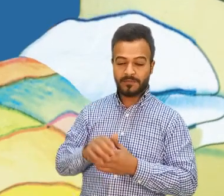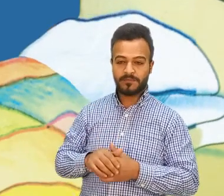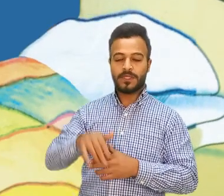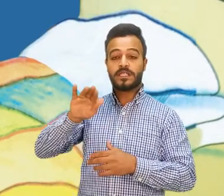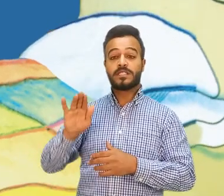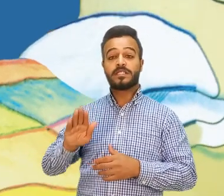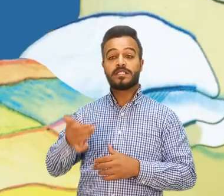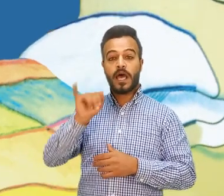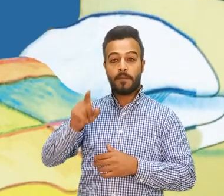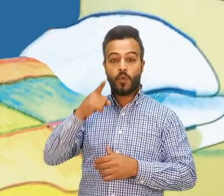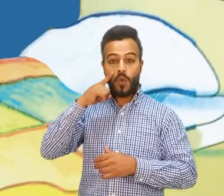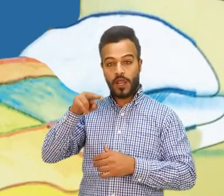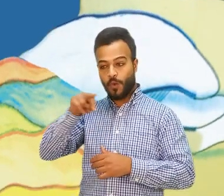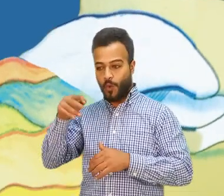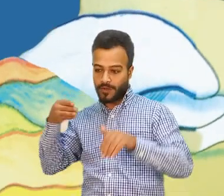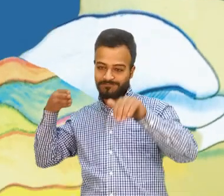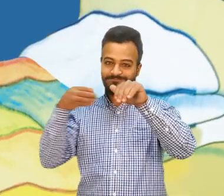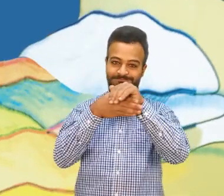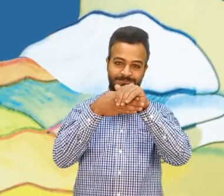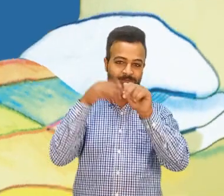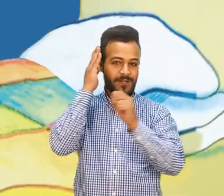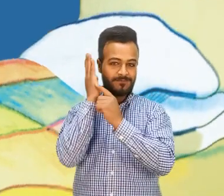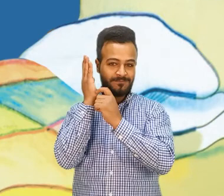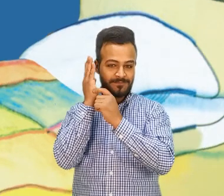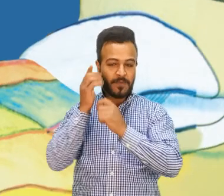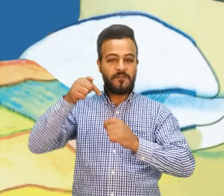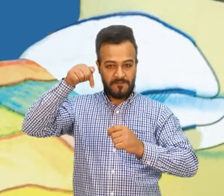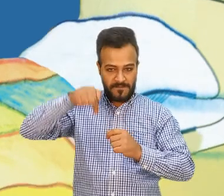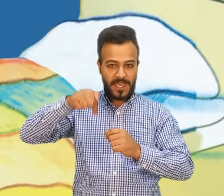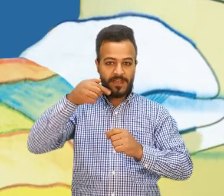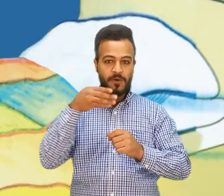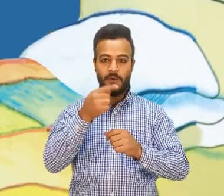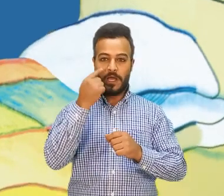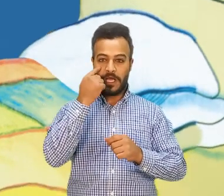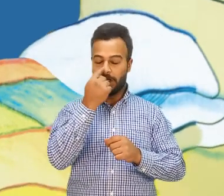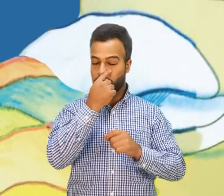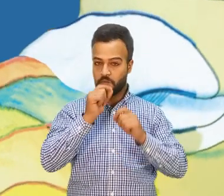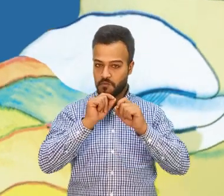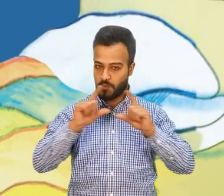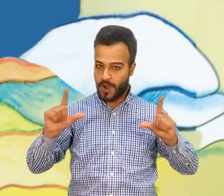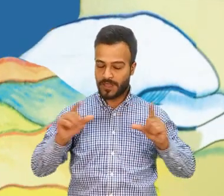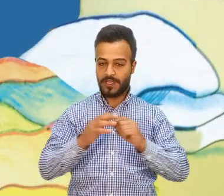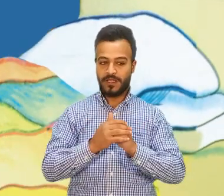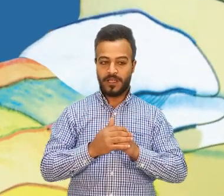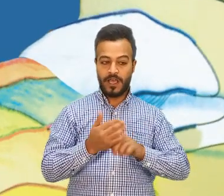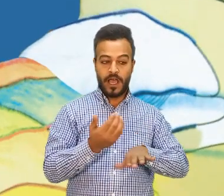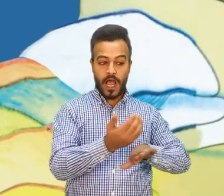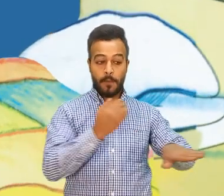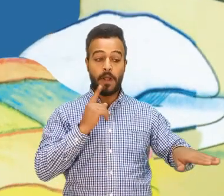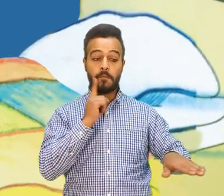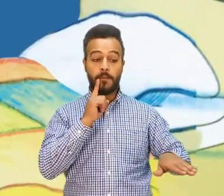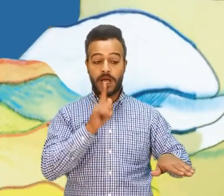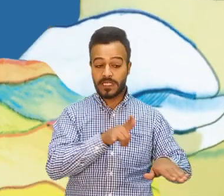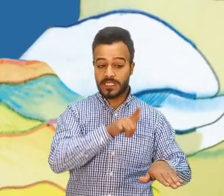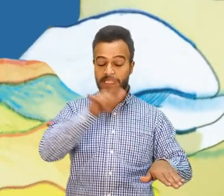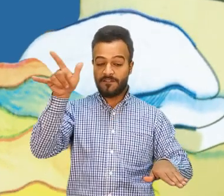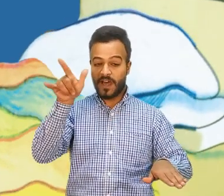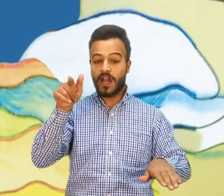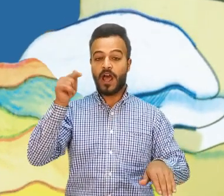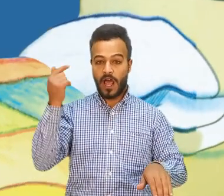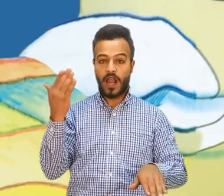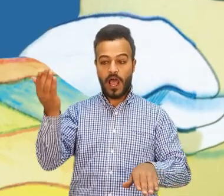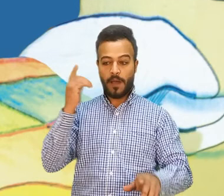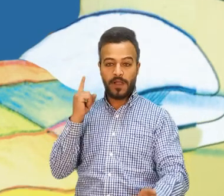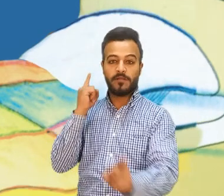سامر حاملا جهاز التسجيل وعيناه تلمعان. قبل أن تسافر الماما أجريت